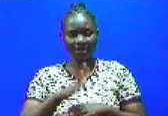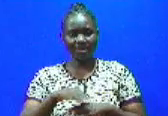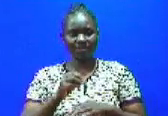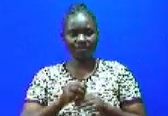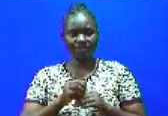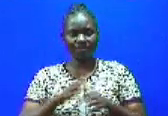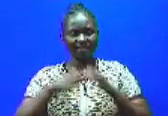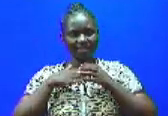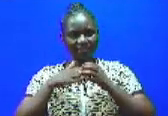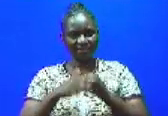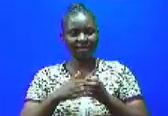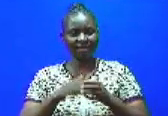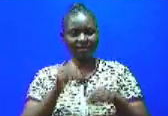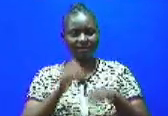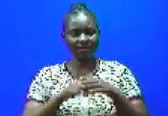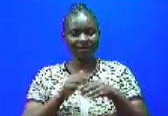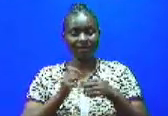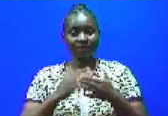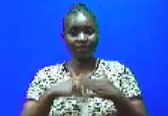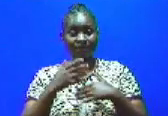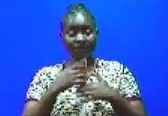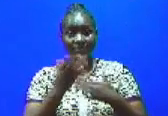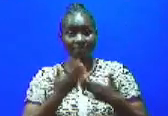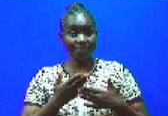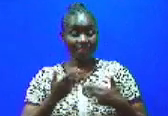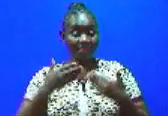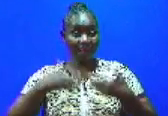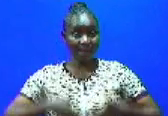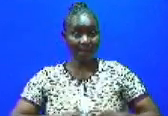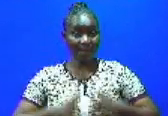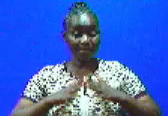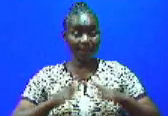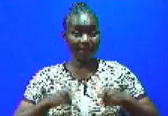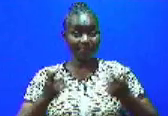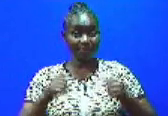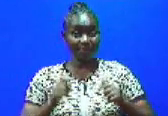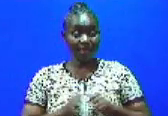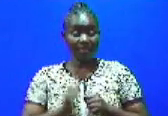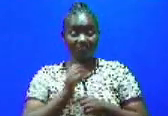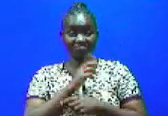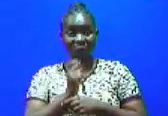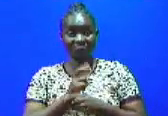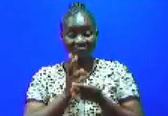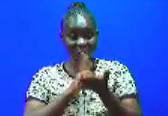kura Stima hata tangu nisaliwe mimi nimesomea kebea mpaka saa hii.